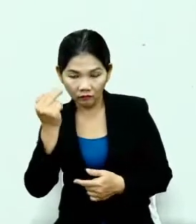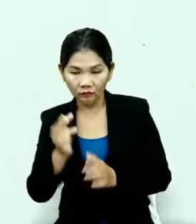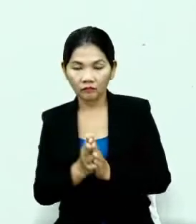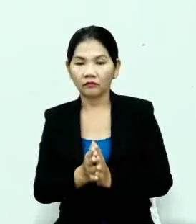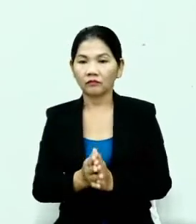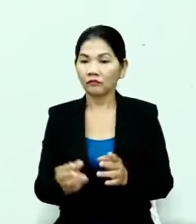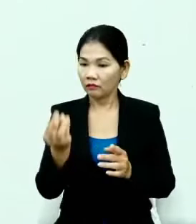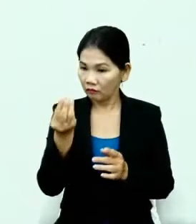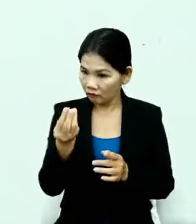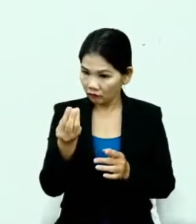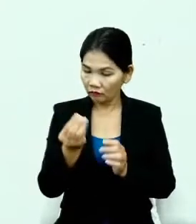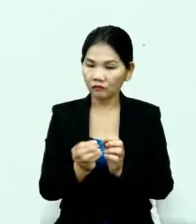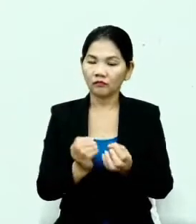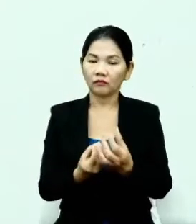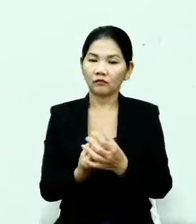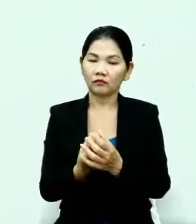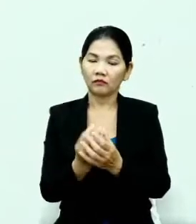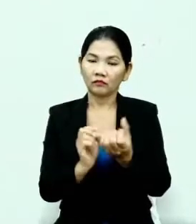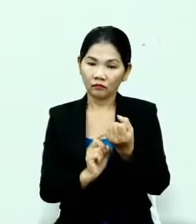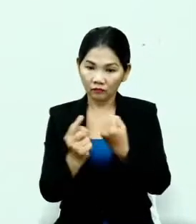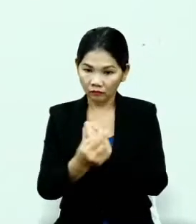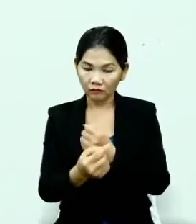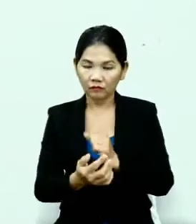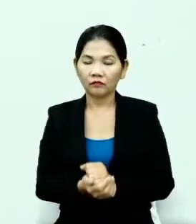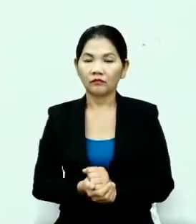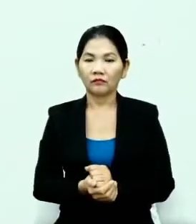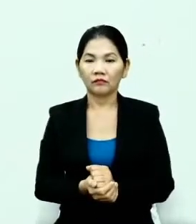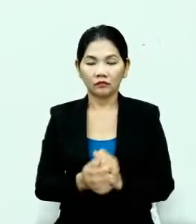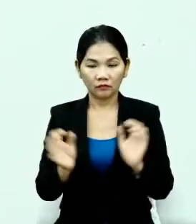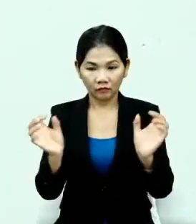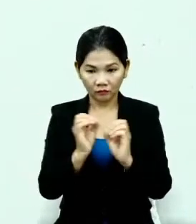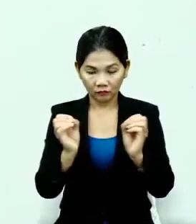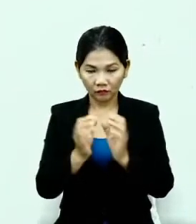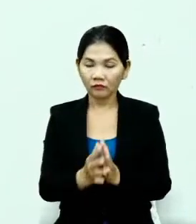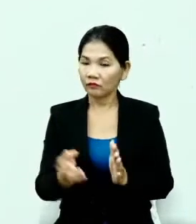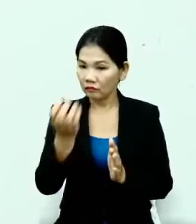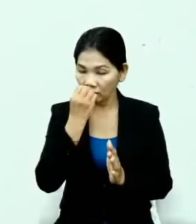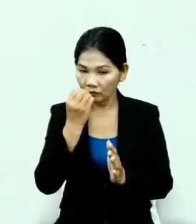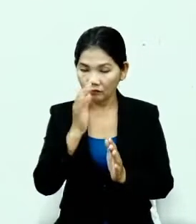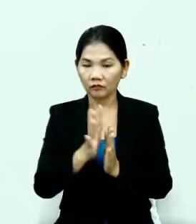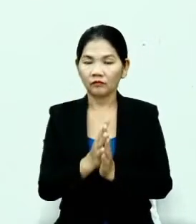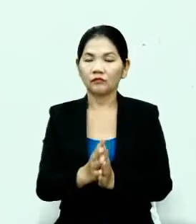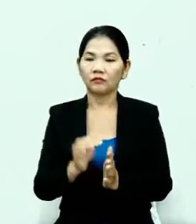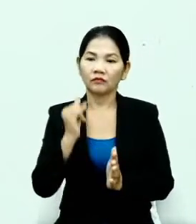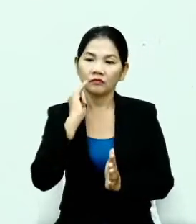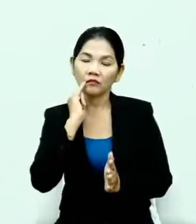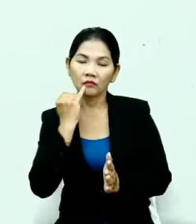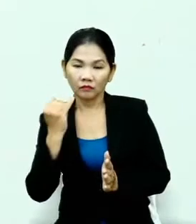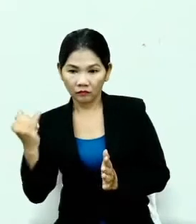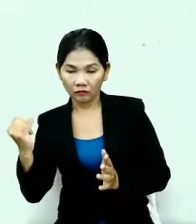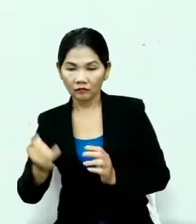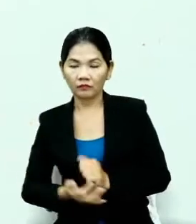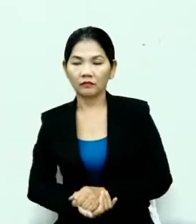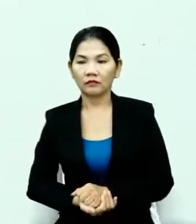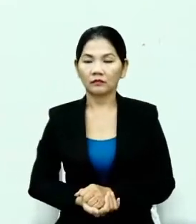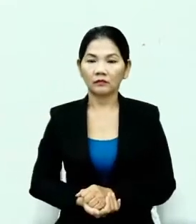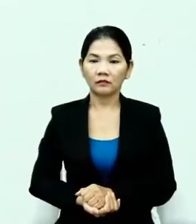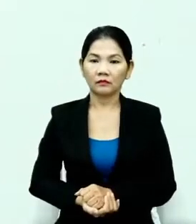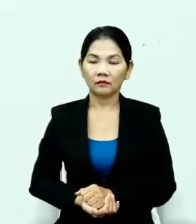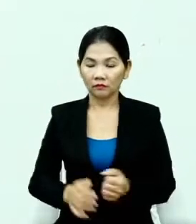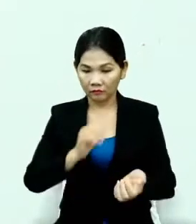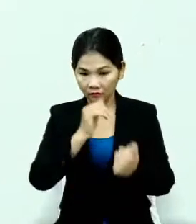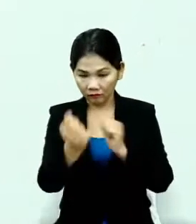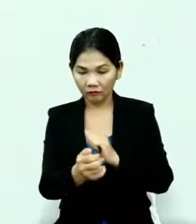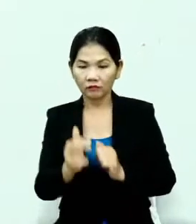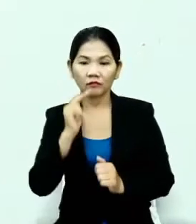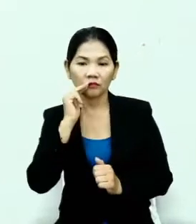đập rồi hốt đó vì mình chinh play chỉ rụp riêng đai mình toàn bàn hộp bàn á play khá cứ nó chảy chà play bị